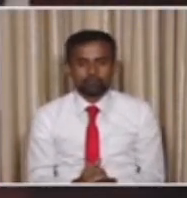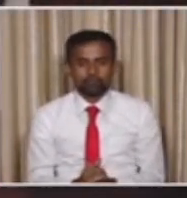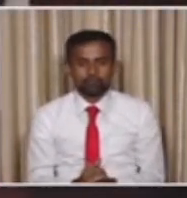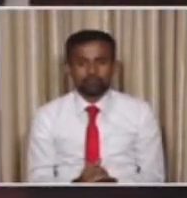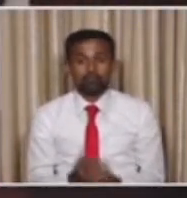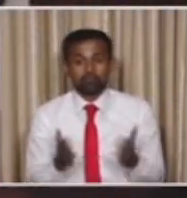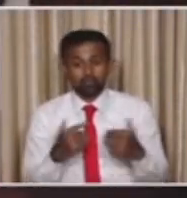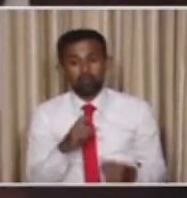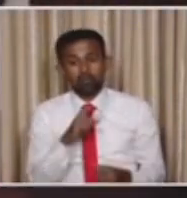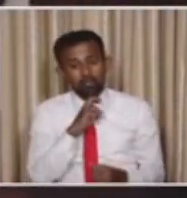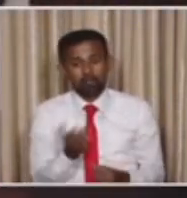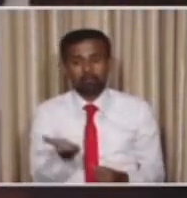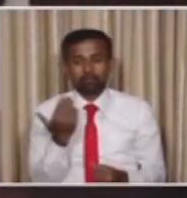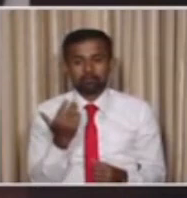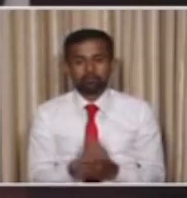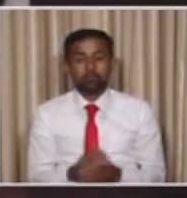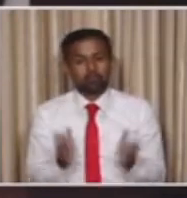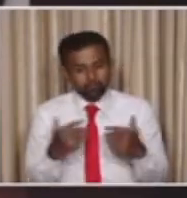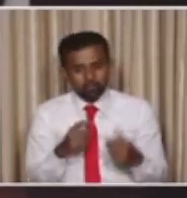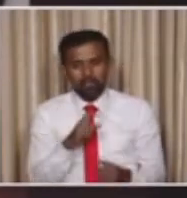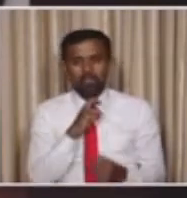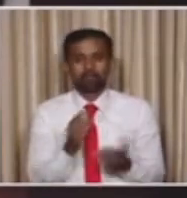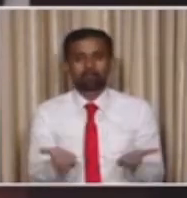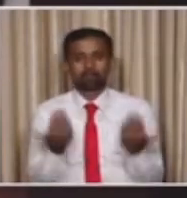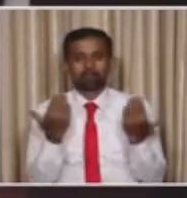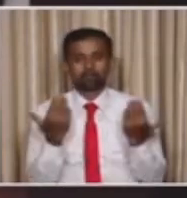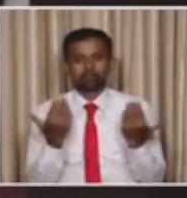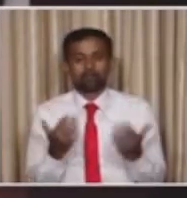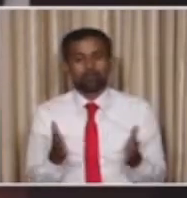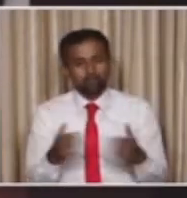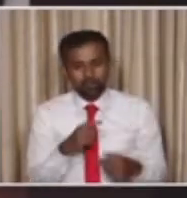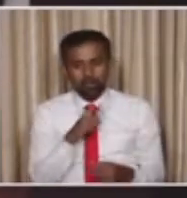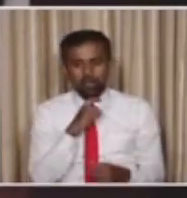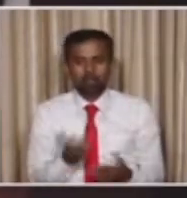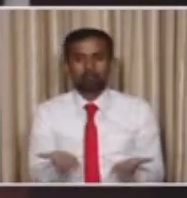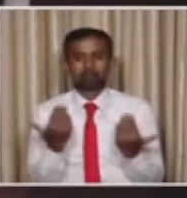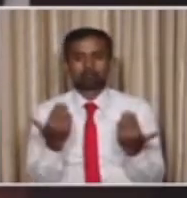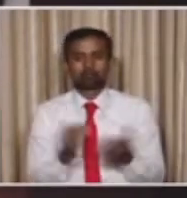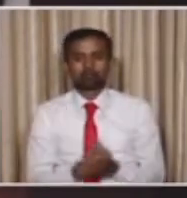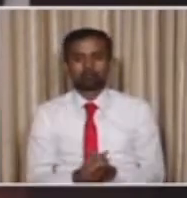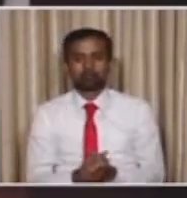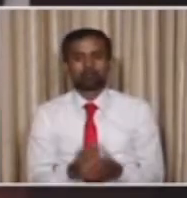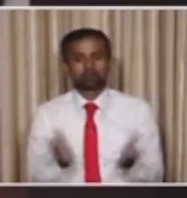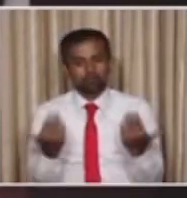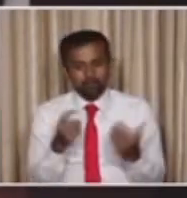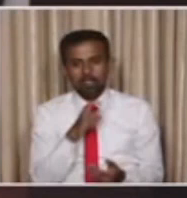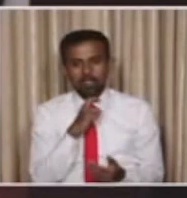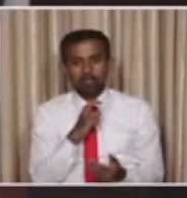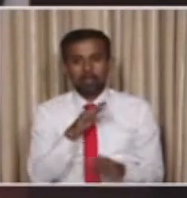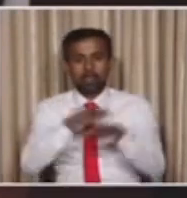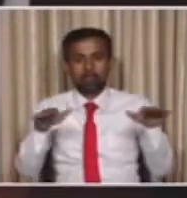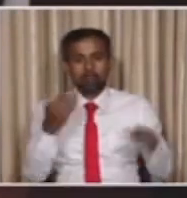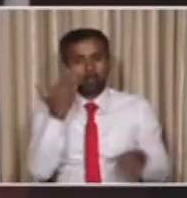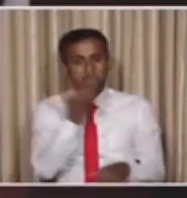තව කෑ ගහන්න තව කෑ ගහන්න ඔබතුමාගේ ප්‍රශ්නය තව කෑ ගහන්න ඔකට හුඟන් දෙන්න යන්නේ නැතුව තව කෑ ගහන්න ළමයින්ට